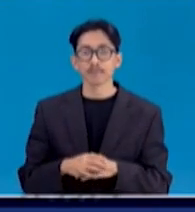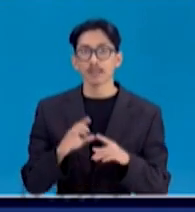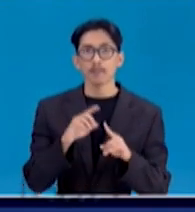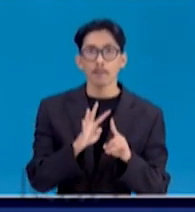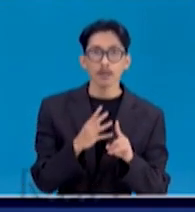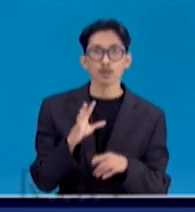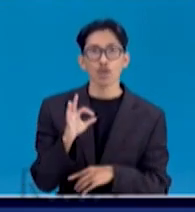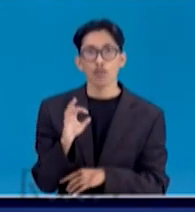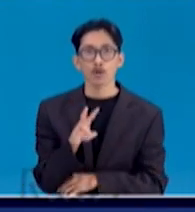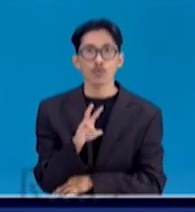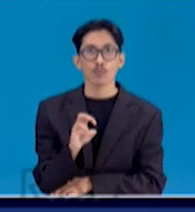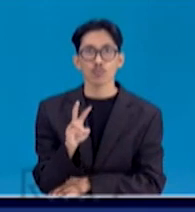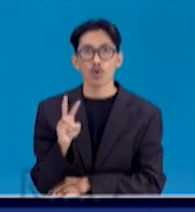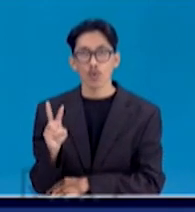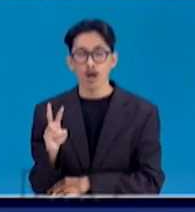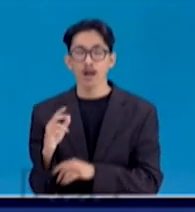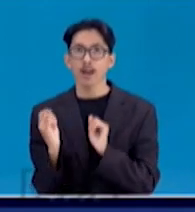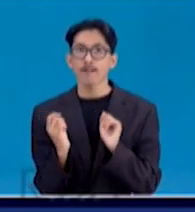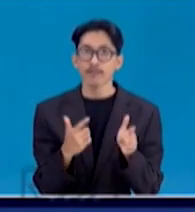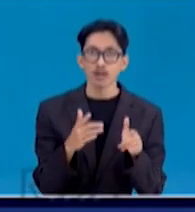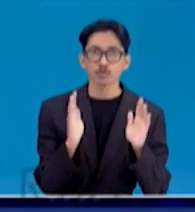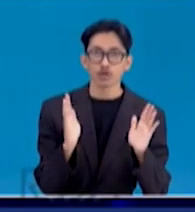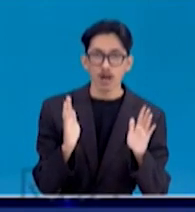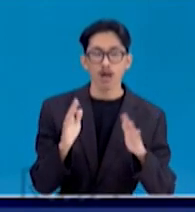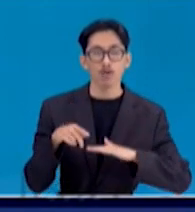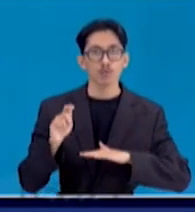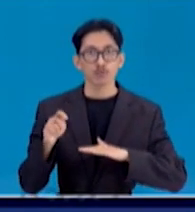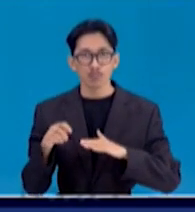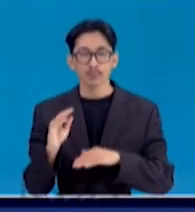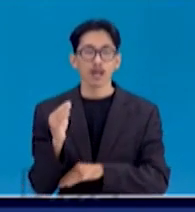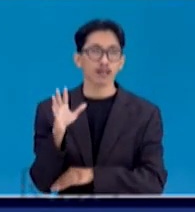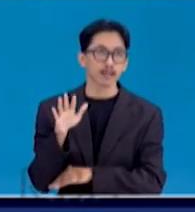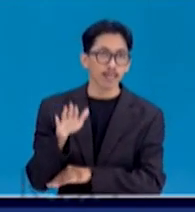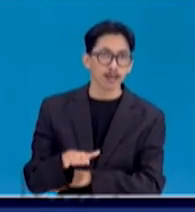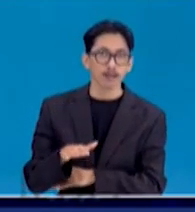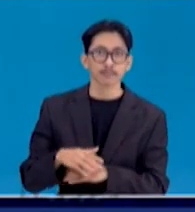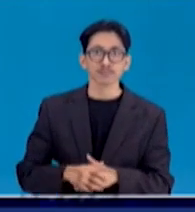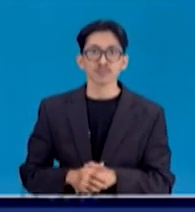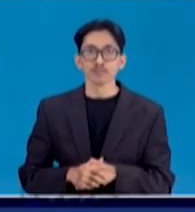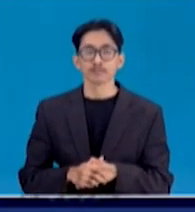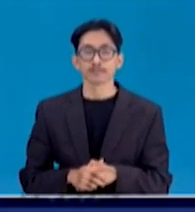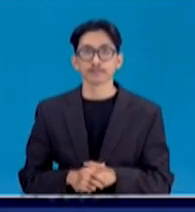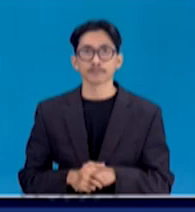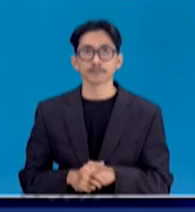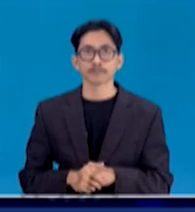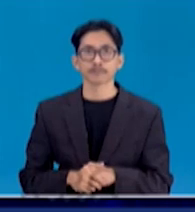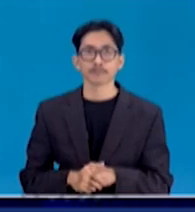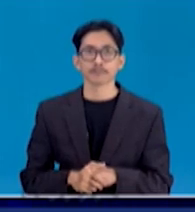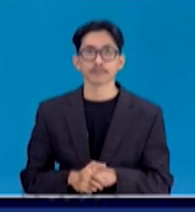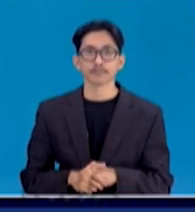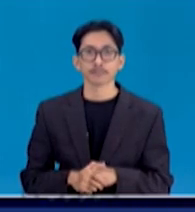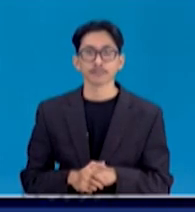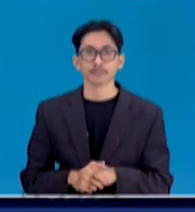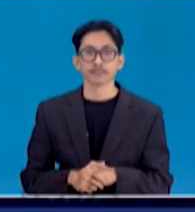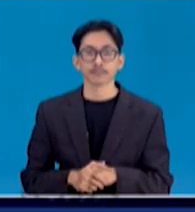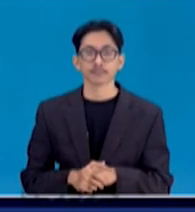Oktober 2022 yang telah didaftarkan di Kepanitiaan Hukum Pengadilan Negeri Jakarta Selatan tanggal 18 Oktober 2022 nomor